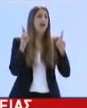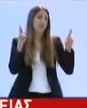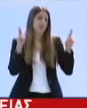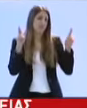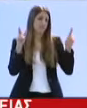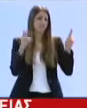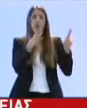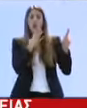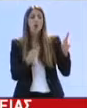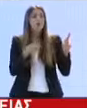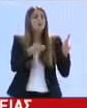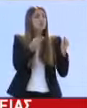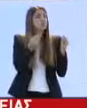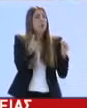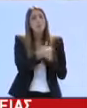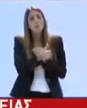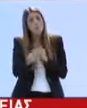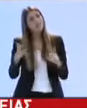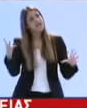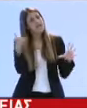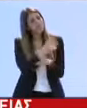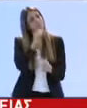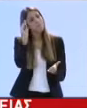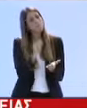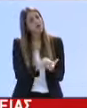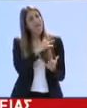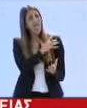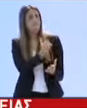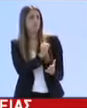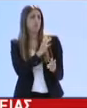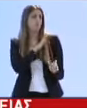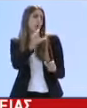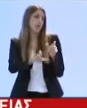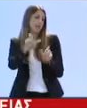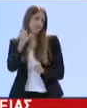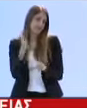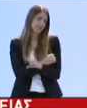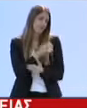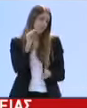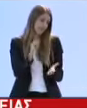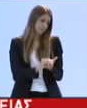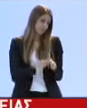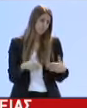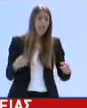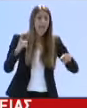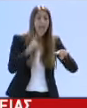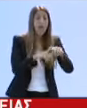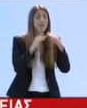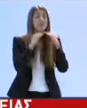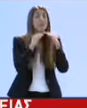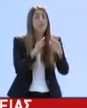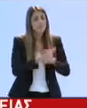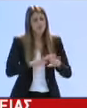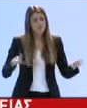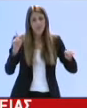έτσι θα μπορέσουμε και πάλι να ανακτήσουμε την εμπιστοσύνη των πολιτών. Η Ελλάδα δεν μπορεί,